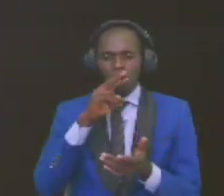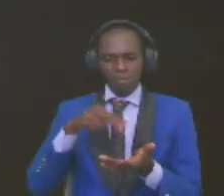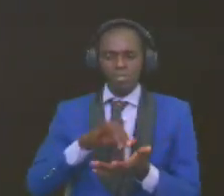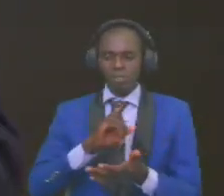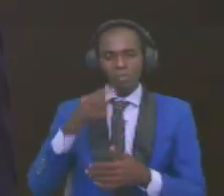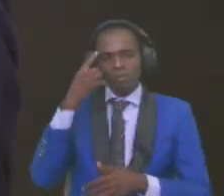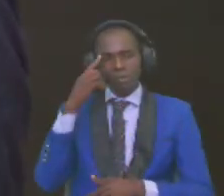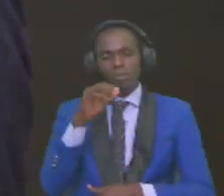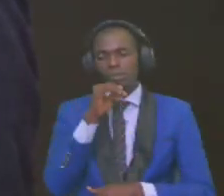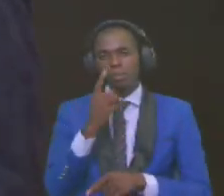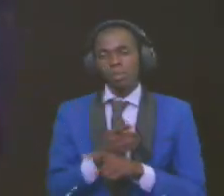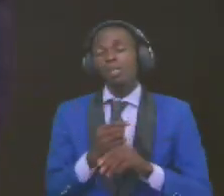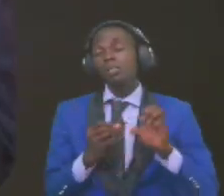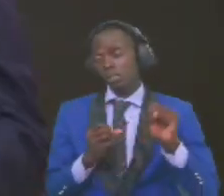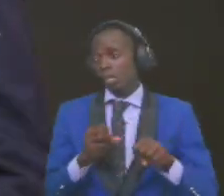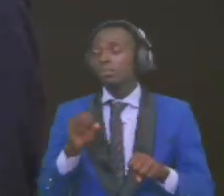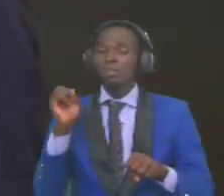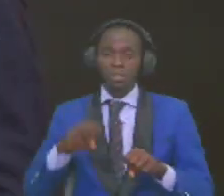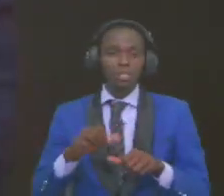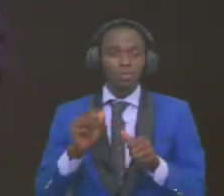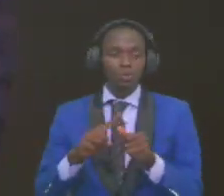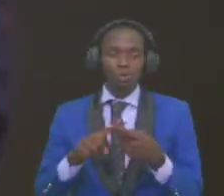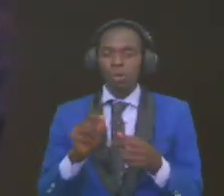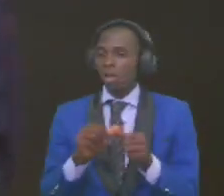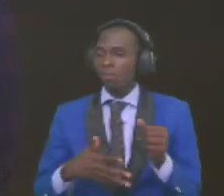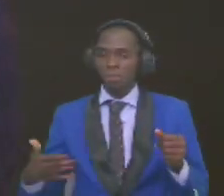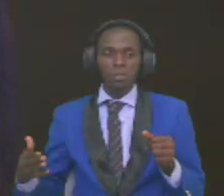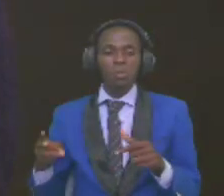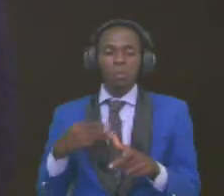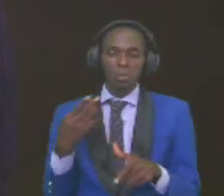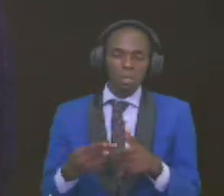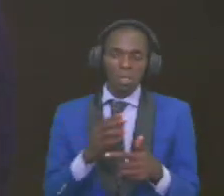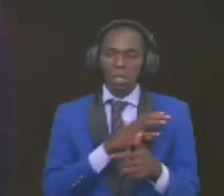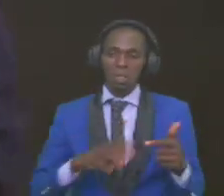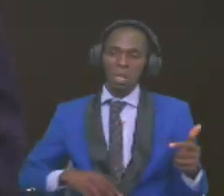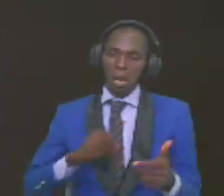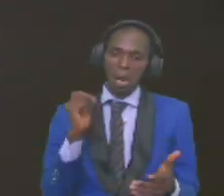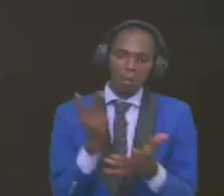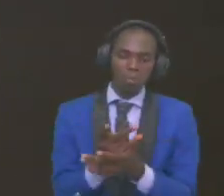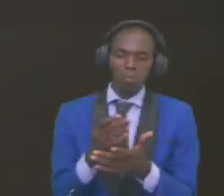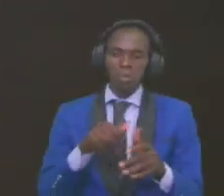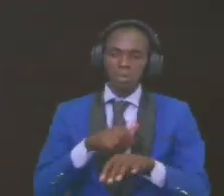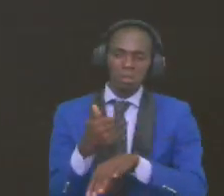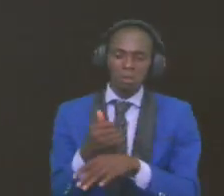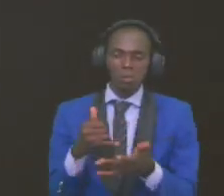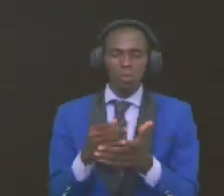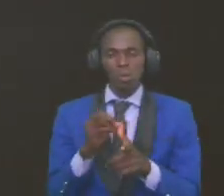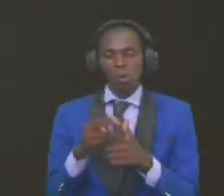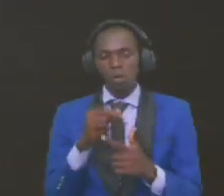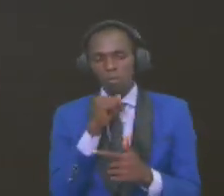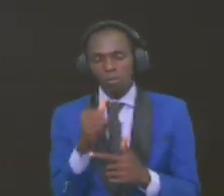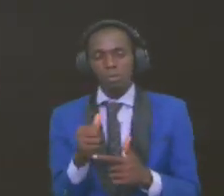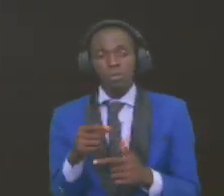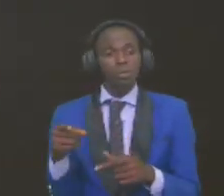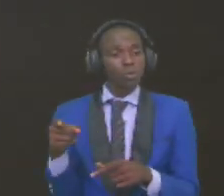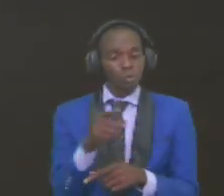terrestres mais tu sais sur pourquoi tu tiens tu demeures ferme ne deviez pas eu et a toujours écrite a pour cela ou pas